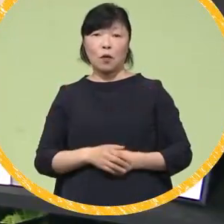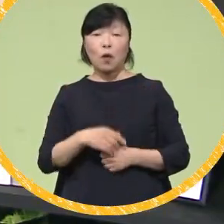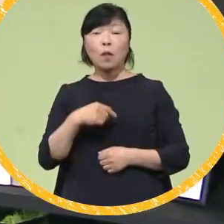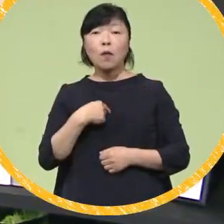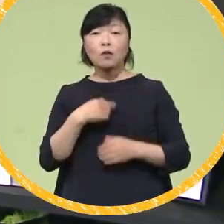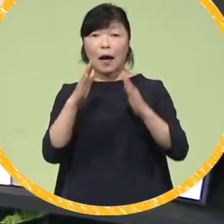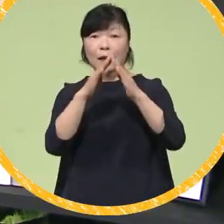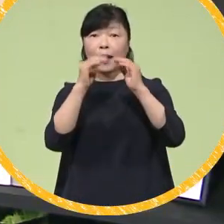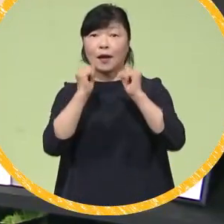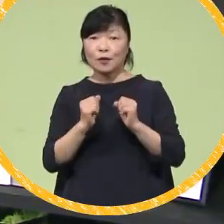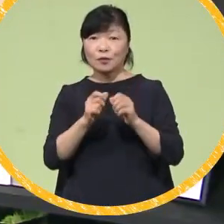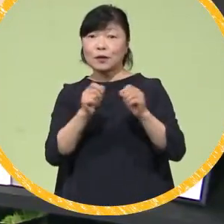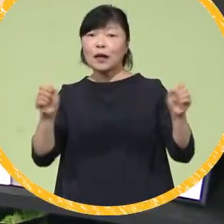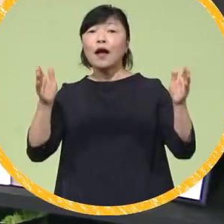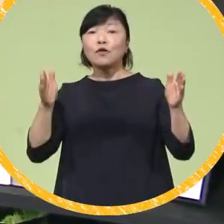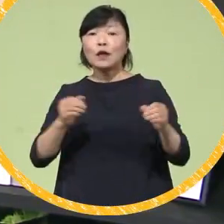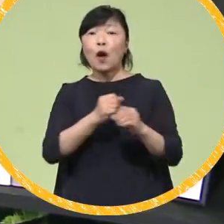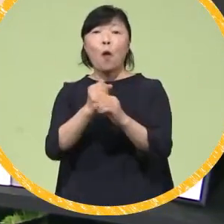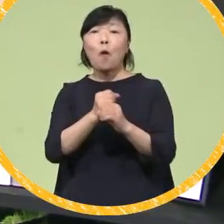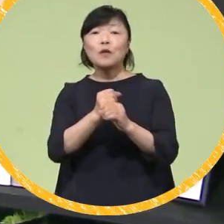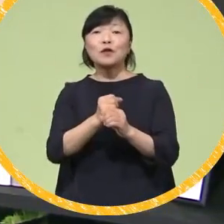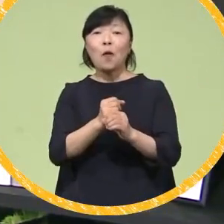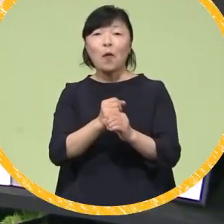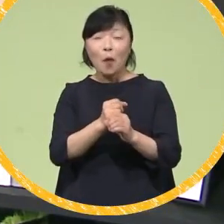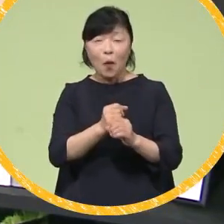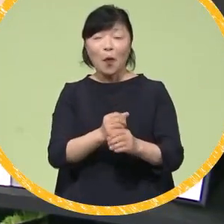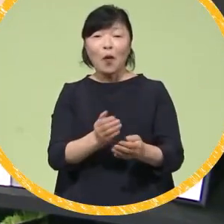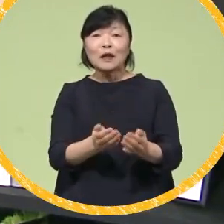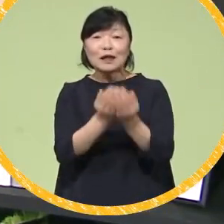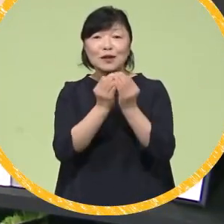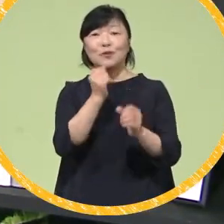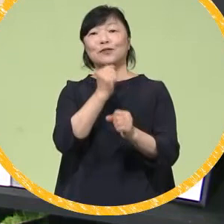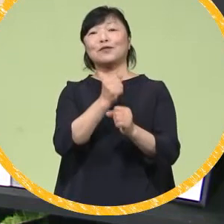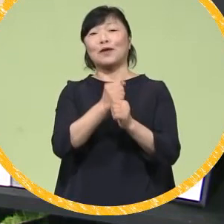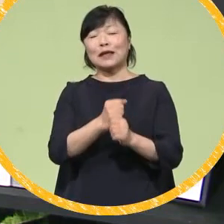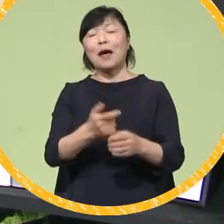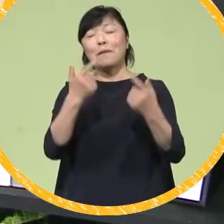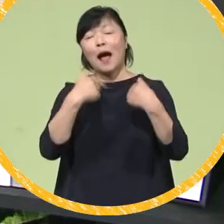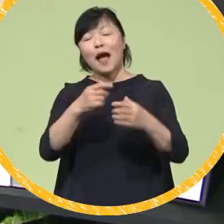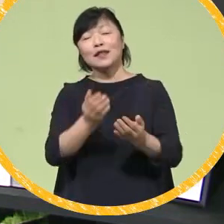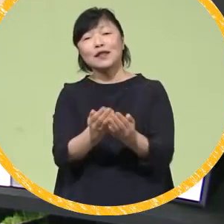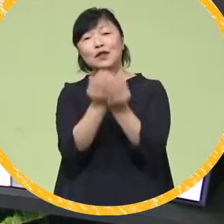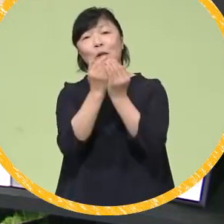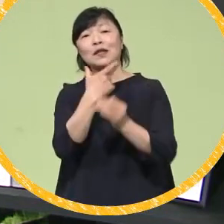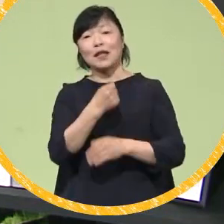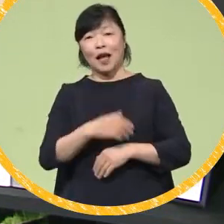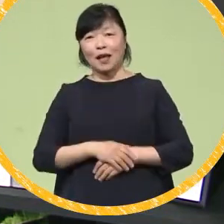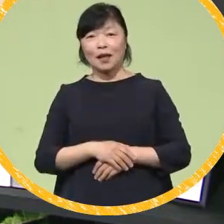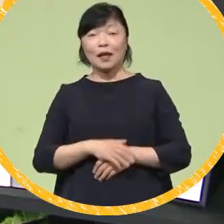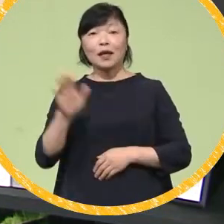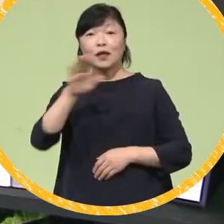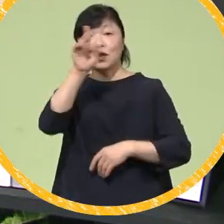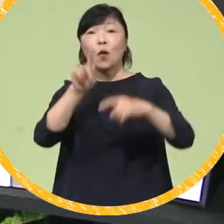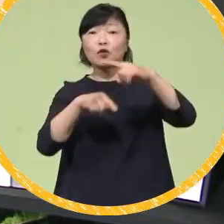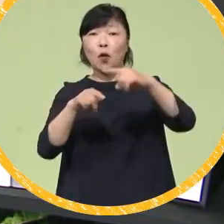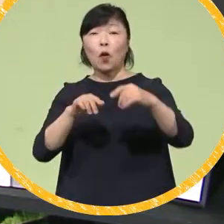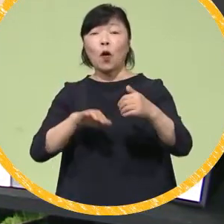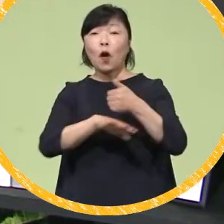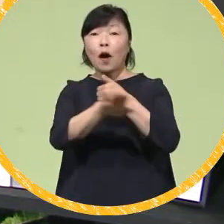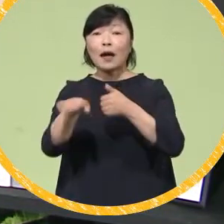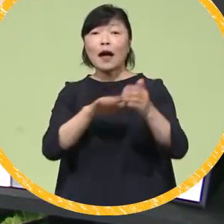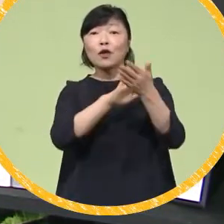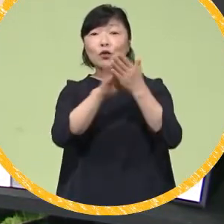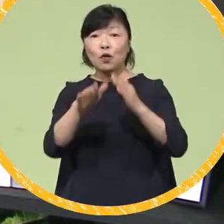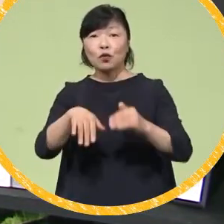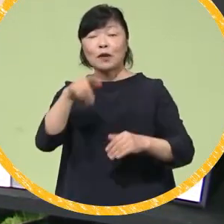期間中にね本当お味噌汁よく作るようになりましたんで、毎日飲みたいと思います。あのちなみにあの気象庁や環境省による熱中